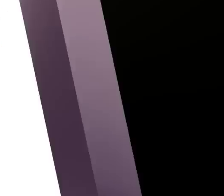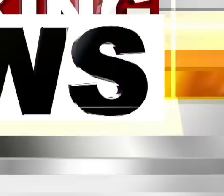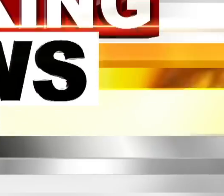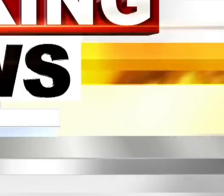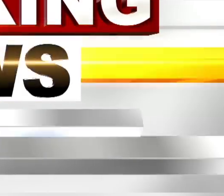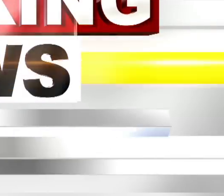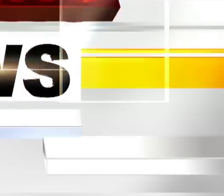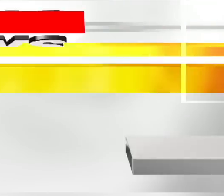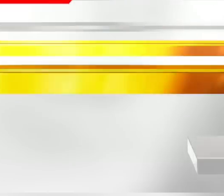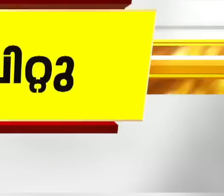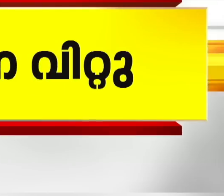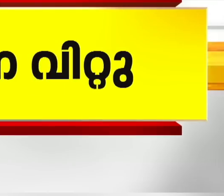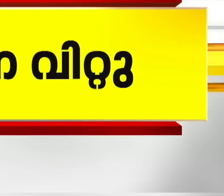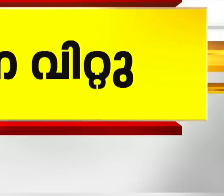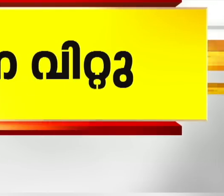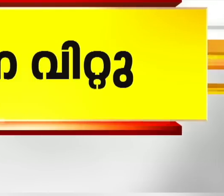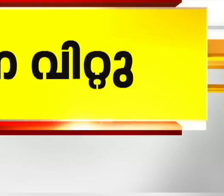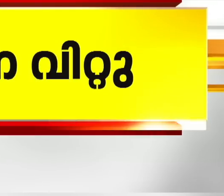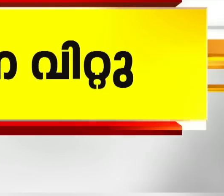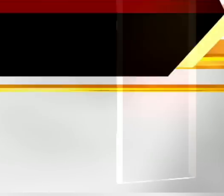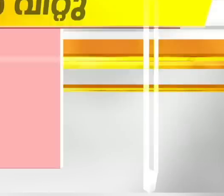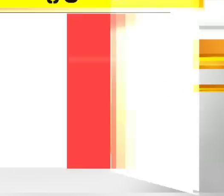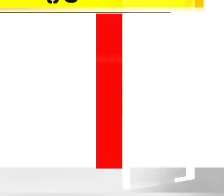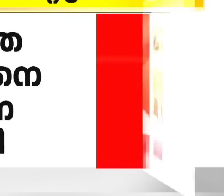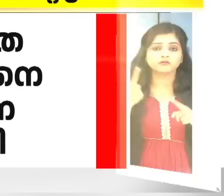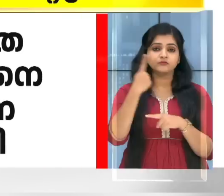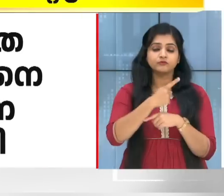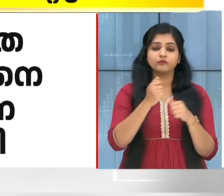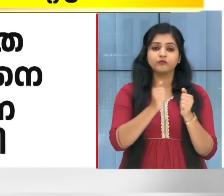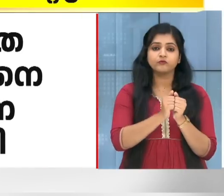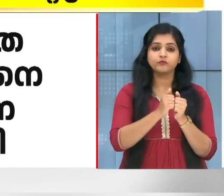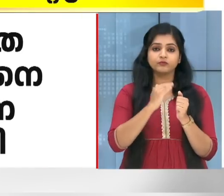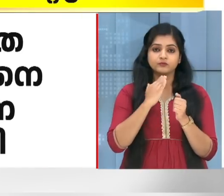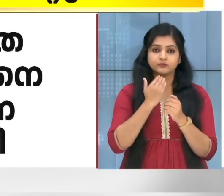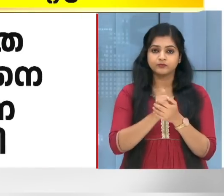ദിവസം കുട്ടി ചേച്ചിയുണ്ടായിരുന്നു? ഒരു 6-7 ദിവസം.